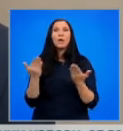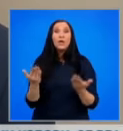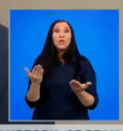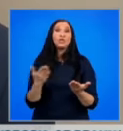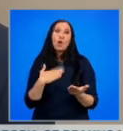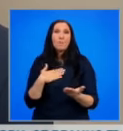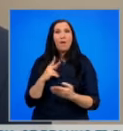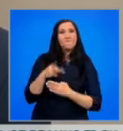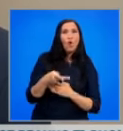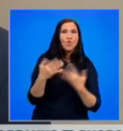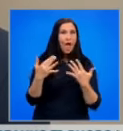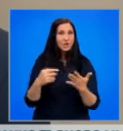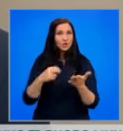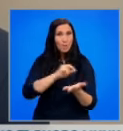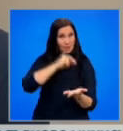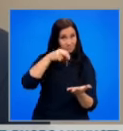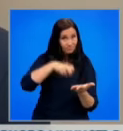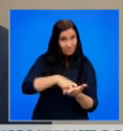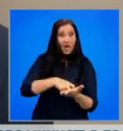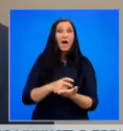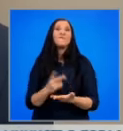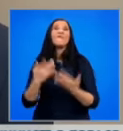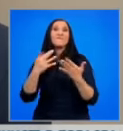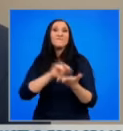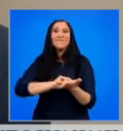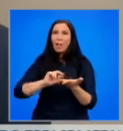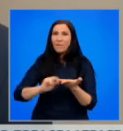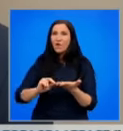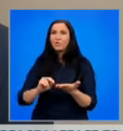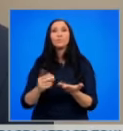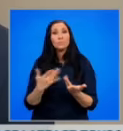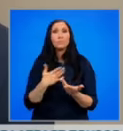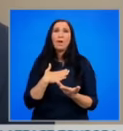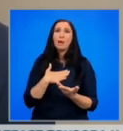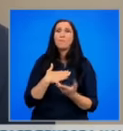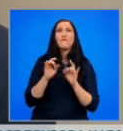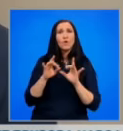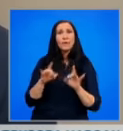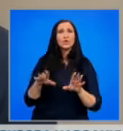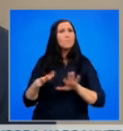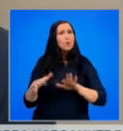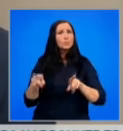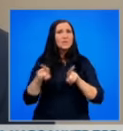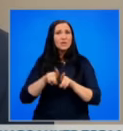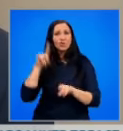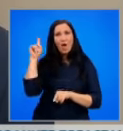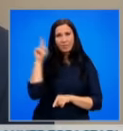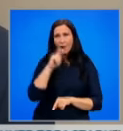на входиране в съответната деловодна система, тъй като получихме информация, че може би същия ден господин